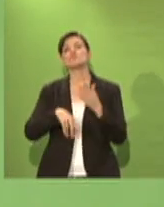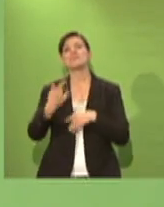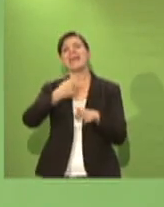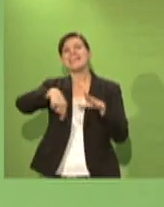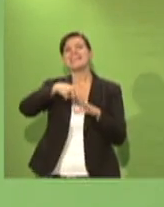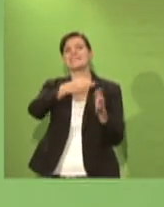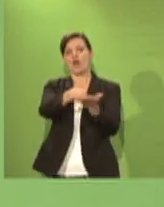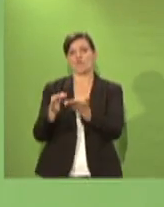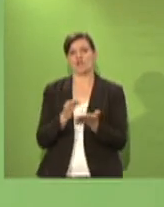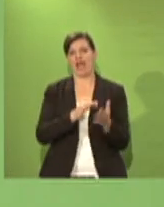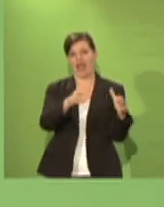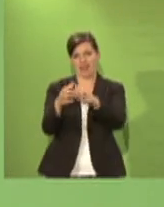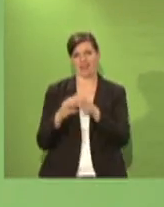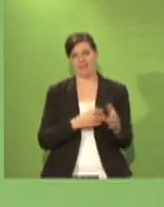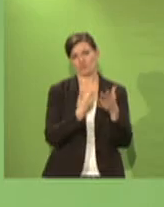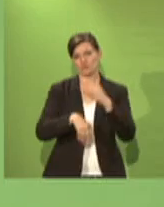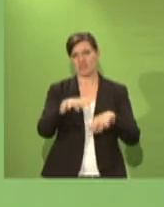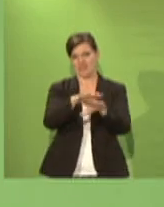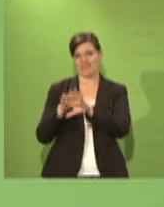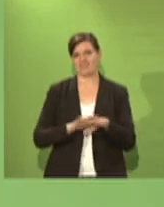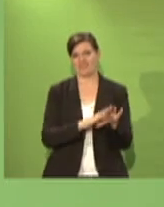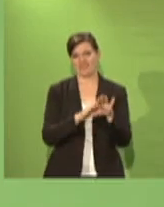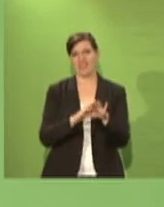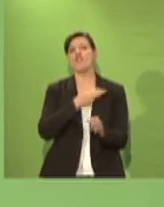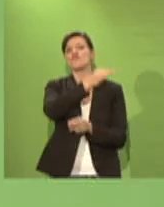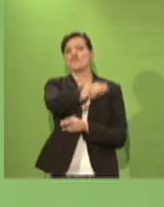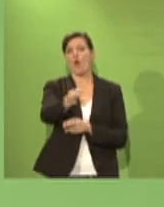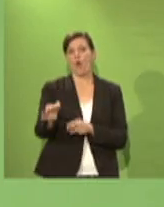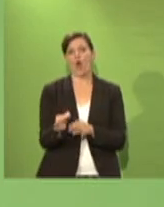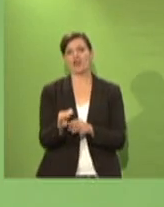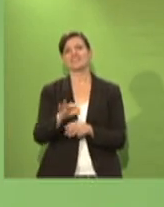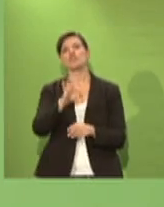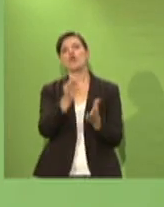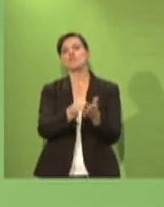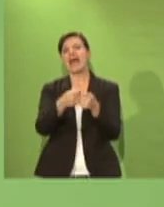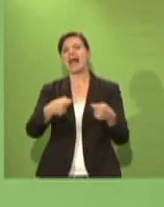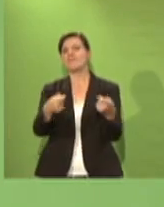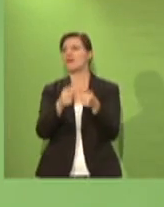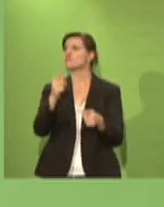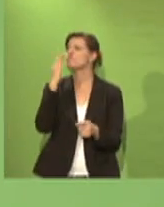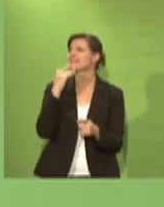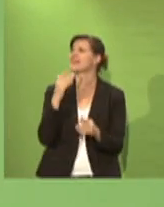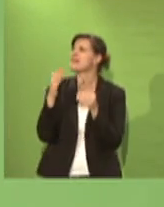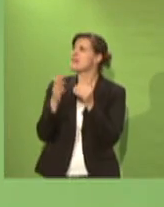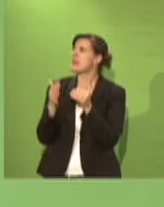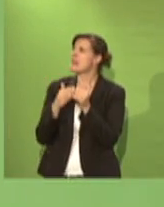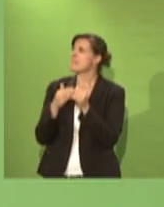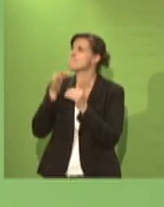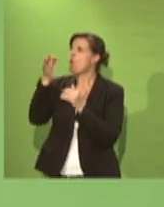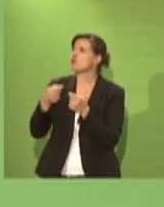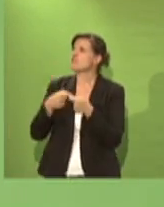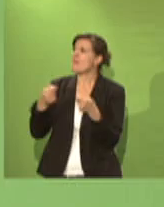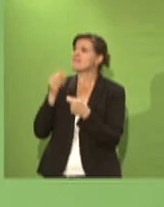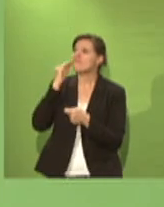denken. Auch die Parteien, Ortsverbände vor Ort, geht mal jeder in sich selbst. Wann haben wir mit den Nebenan-Ortsverband gesprochen über